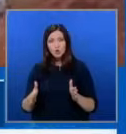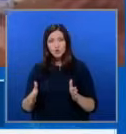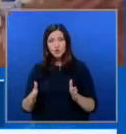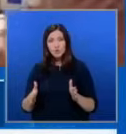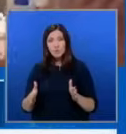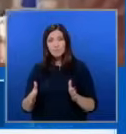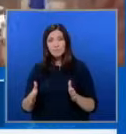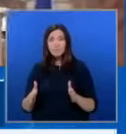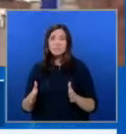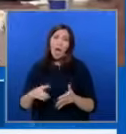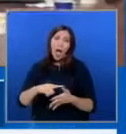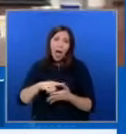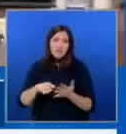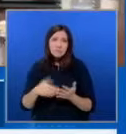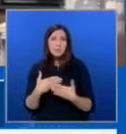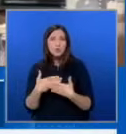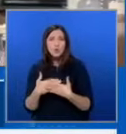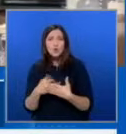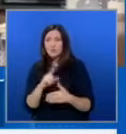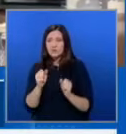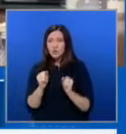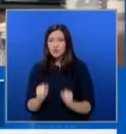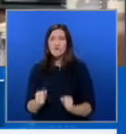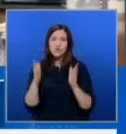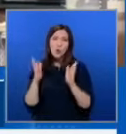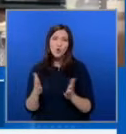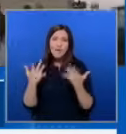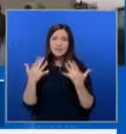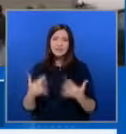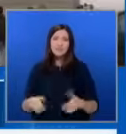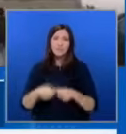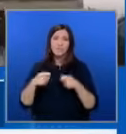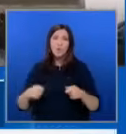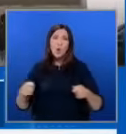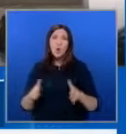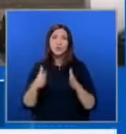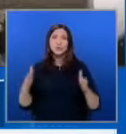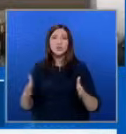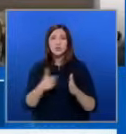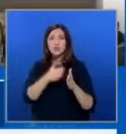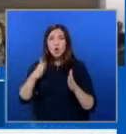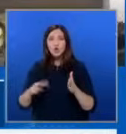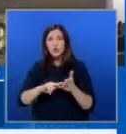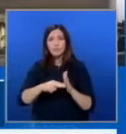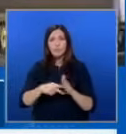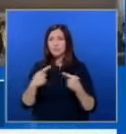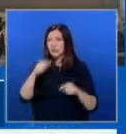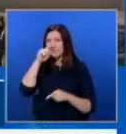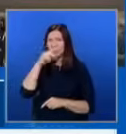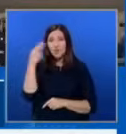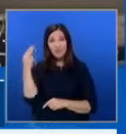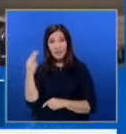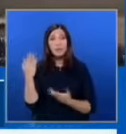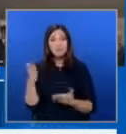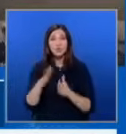в по-дългосрочен аспект или по-скоро не се очакват конкретни цифри в по-дългосрочен план. Другата важна тема, както и ти спомена,